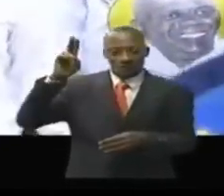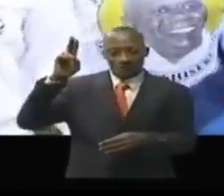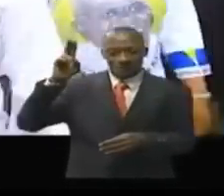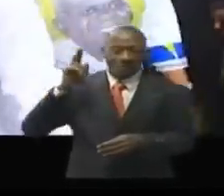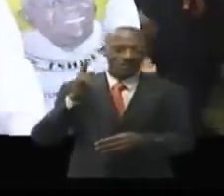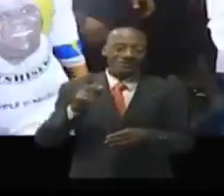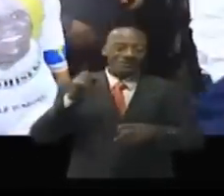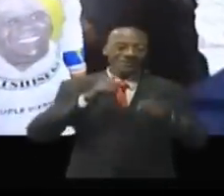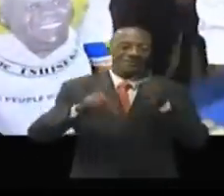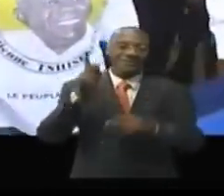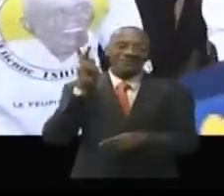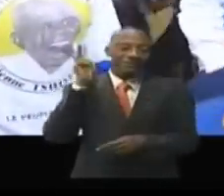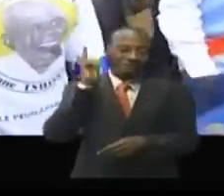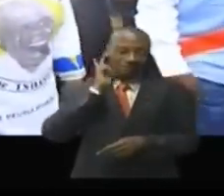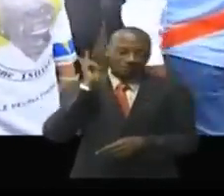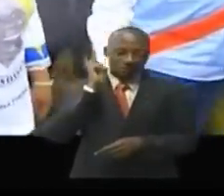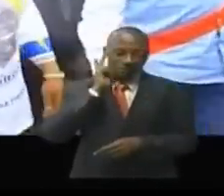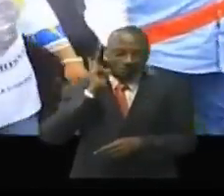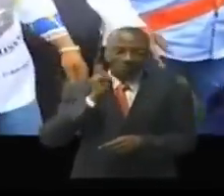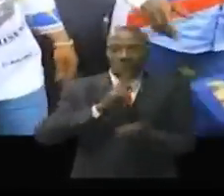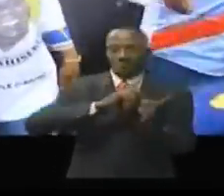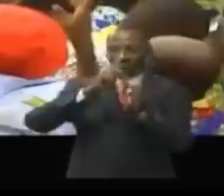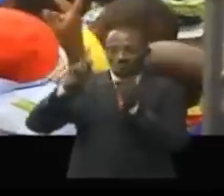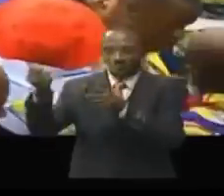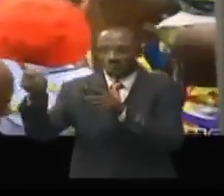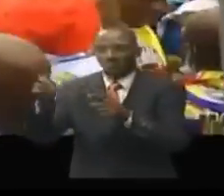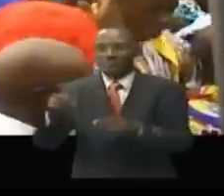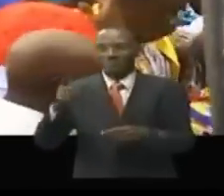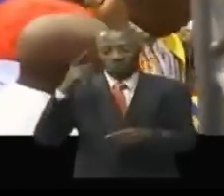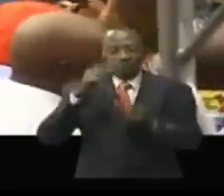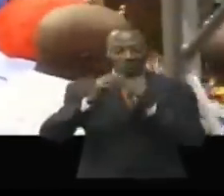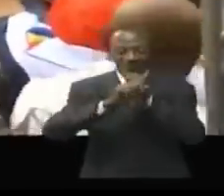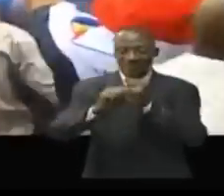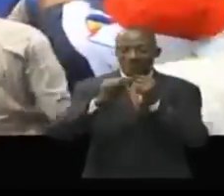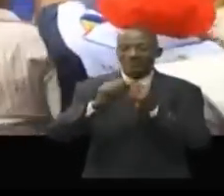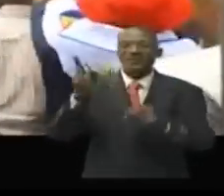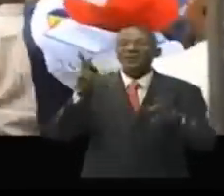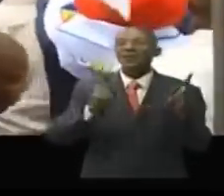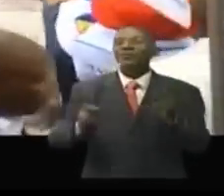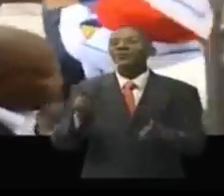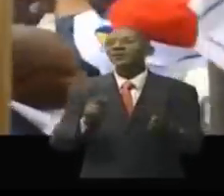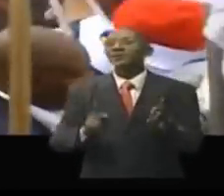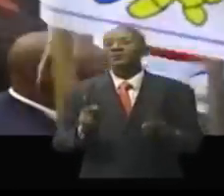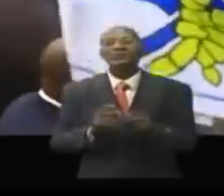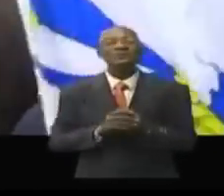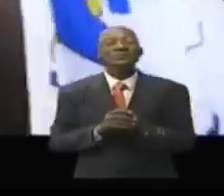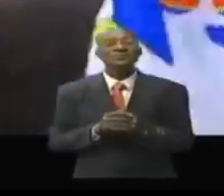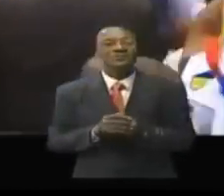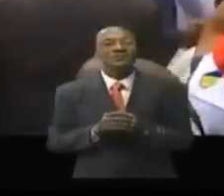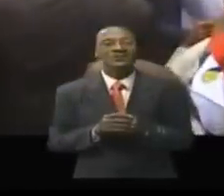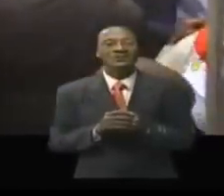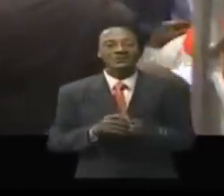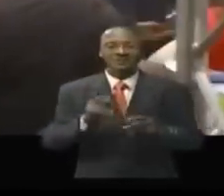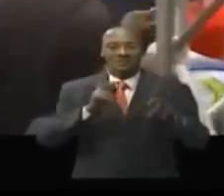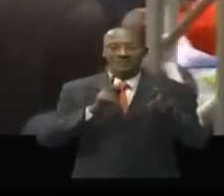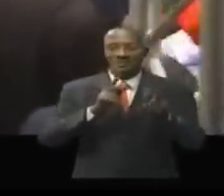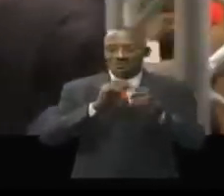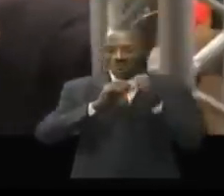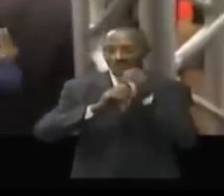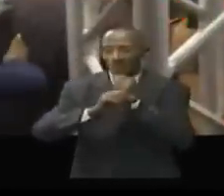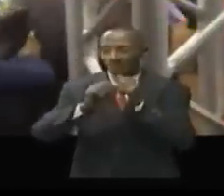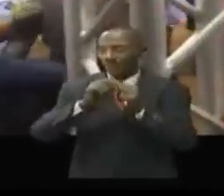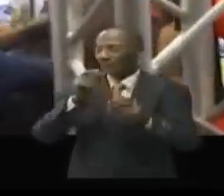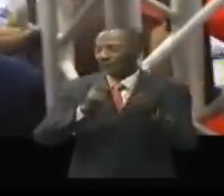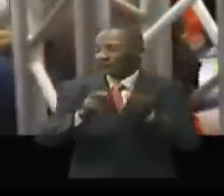président, UDPS majorité parlementaire, et plusieurs autres cadres de l'UDPS ont parcouru une longue distance sous une caravane